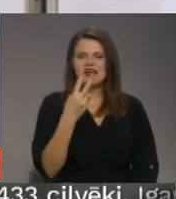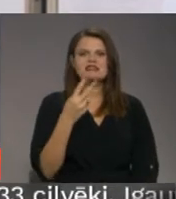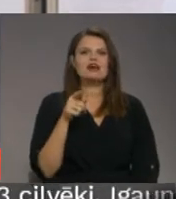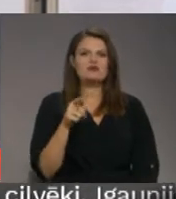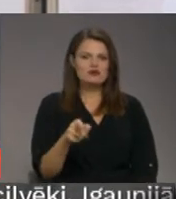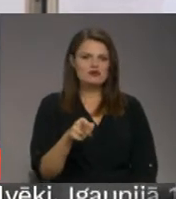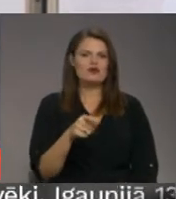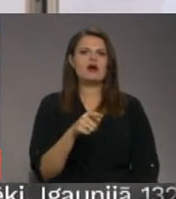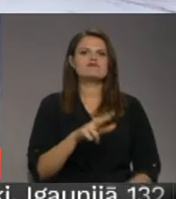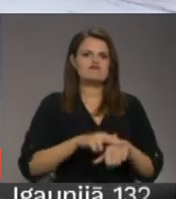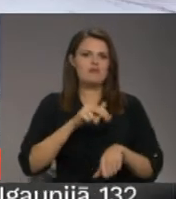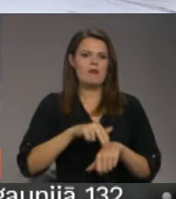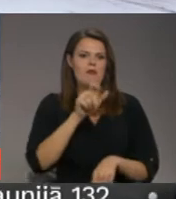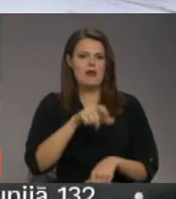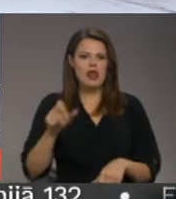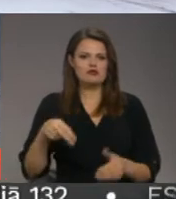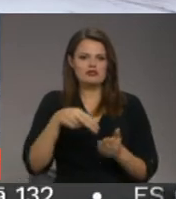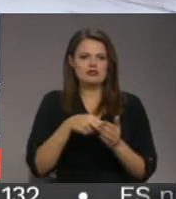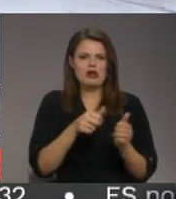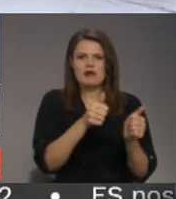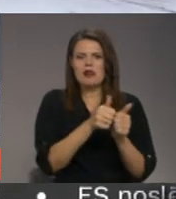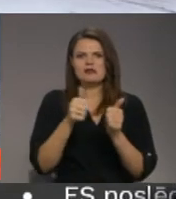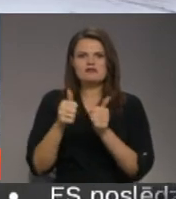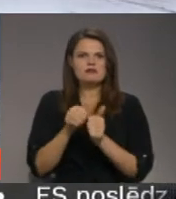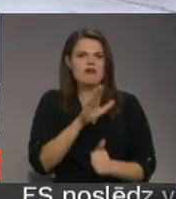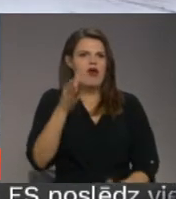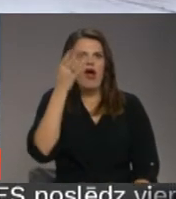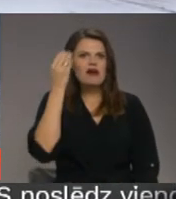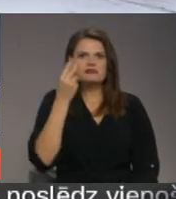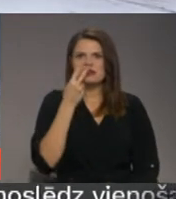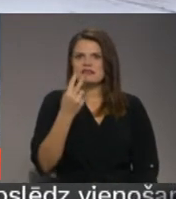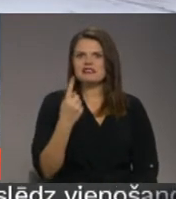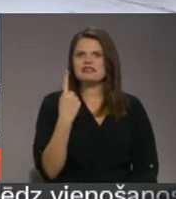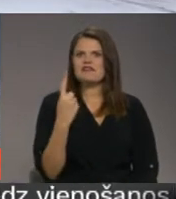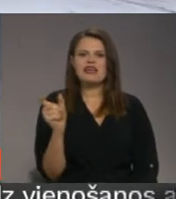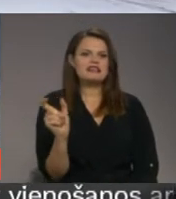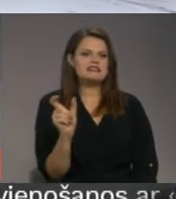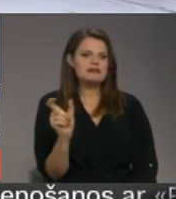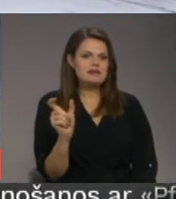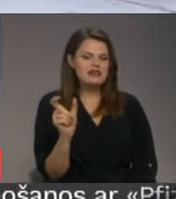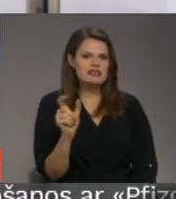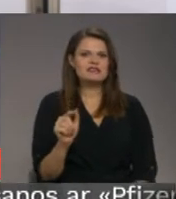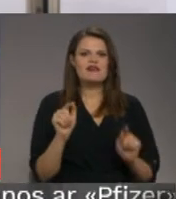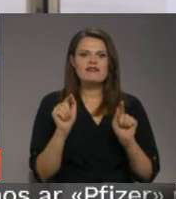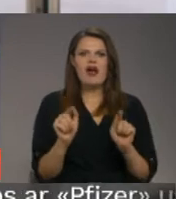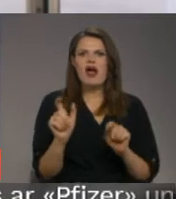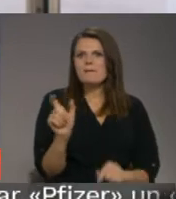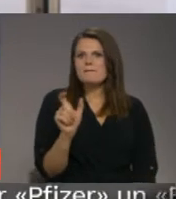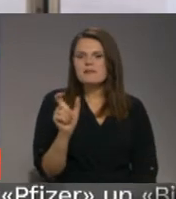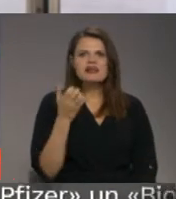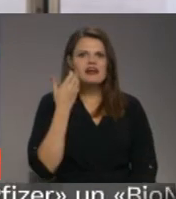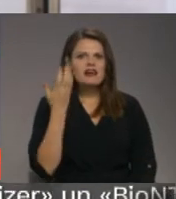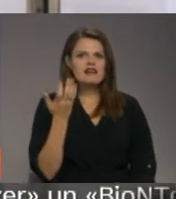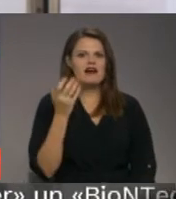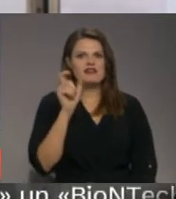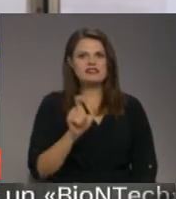kuri stāvēja plecu pie pleca. Neaizmirstams skats, tas ir viens mirklis, un tajā brīdī, kad